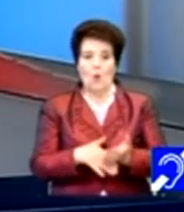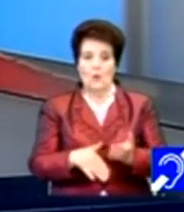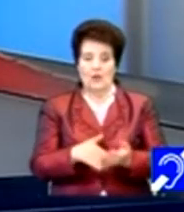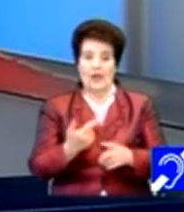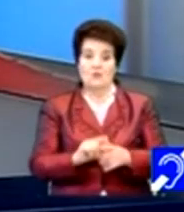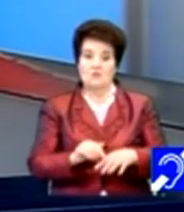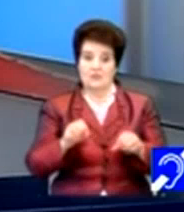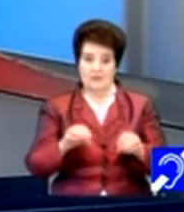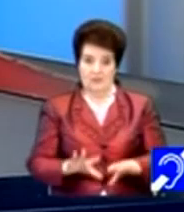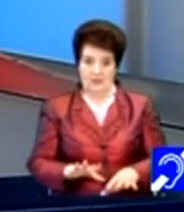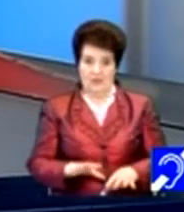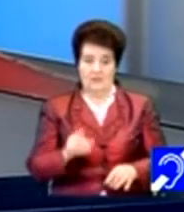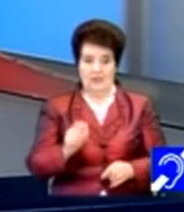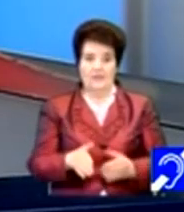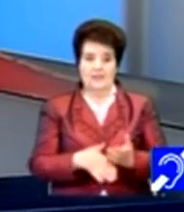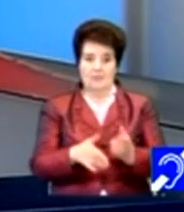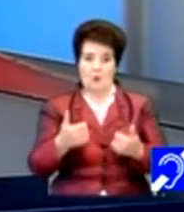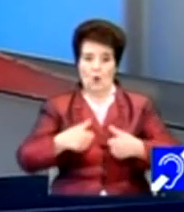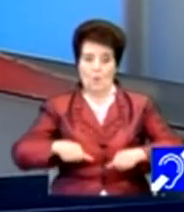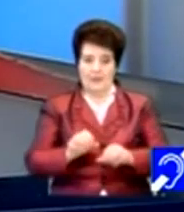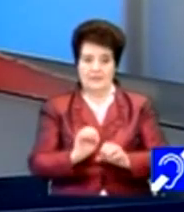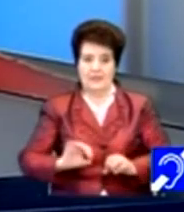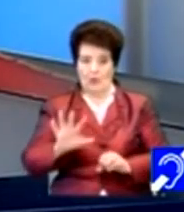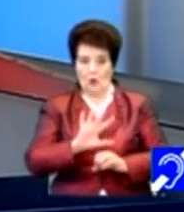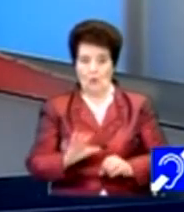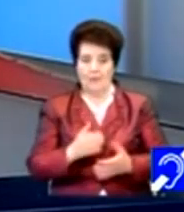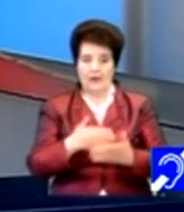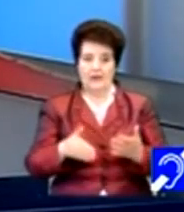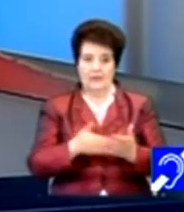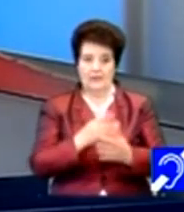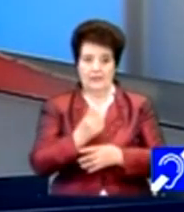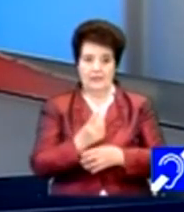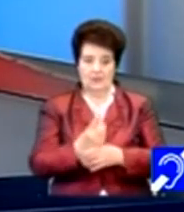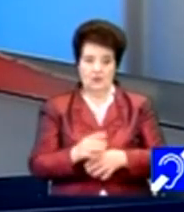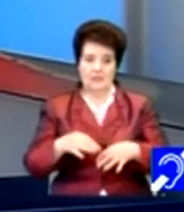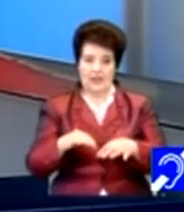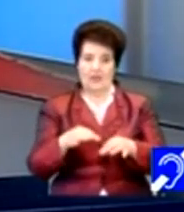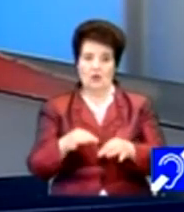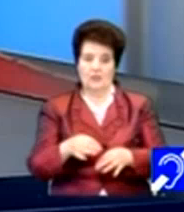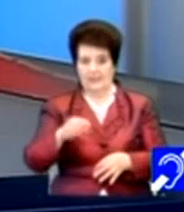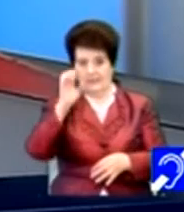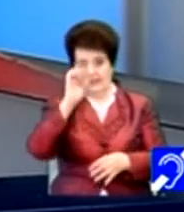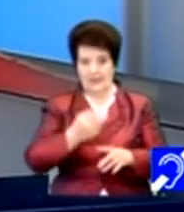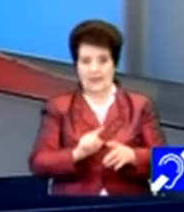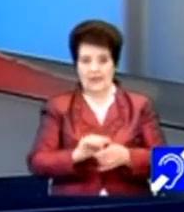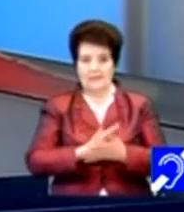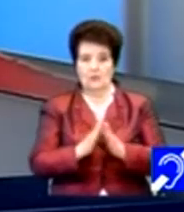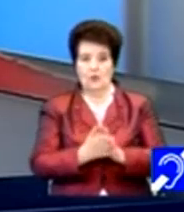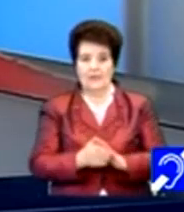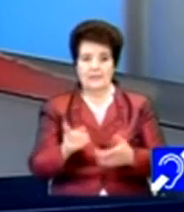Aceste decizii survin în urma îndemnului Comisiei Europene de a anula interdicțiile de călătorie pentru țările în care